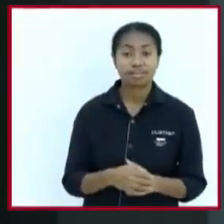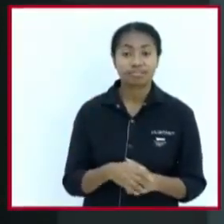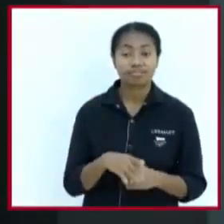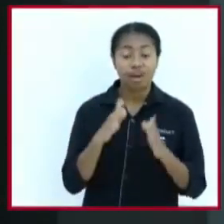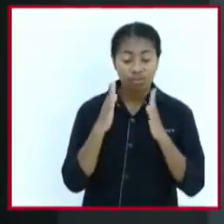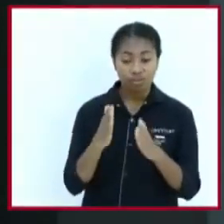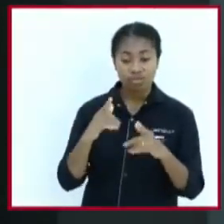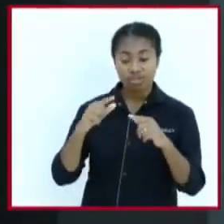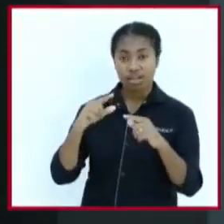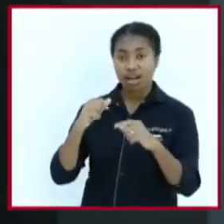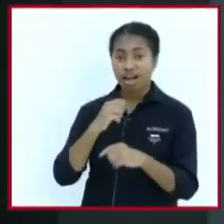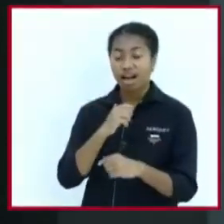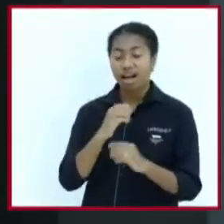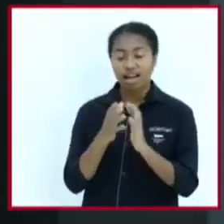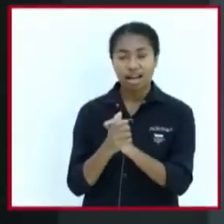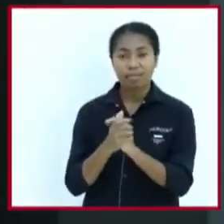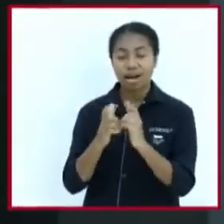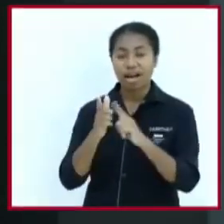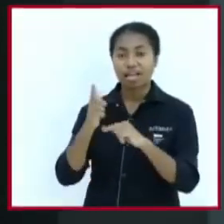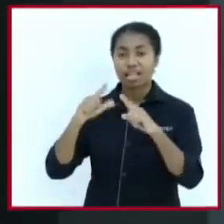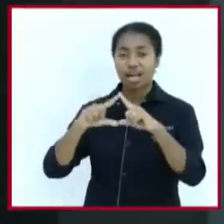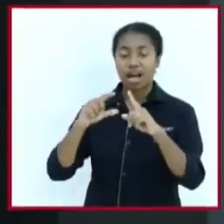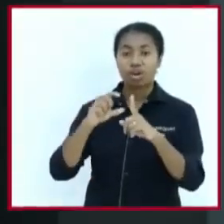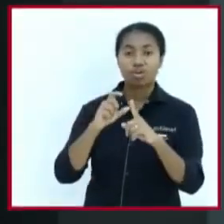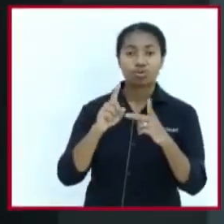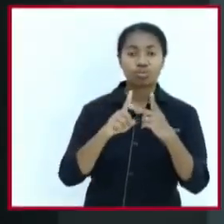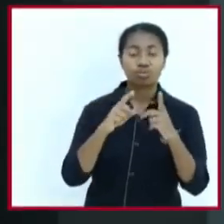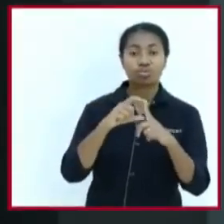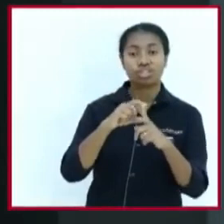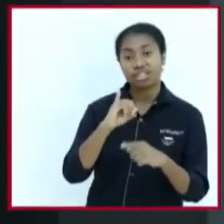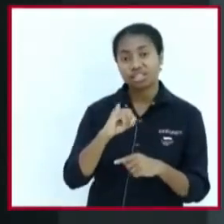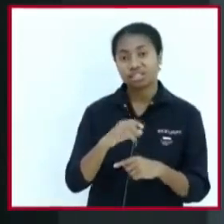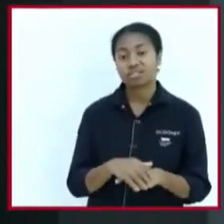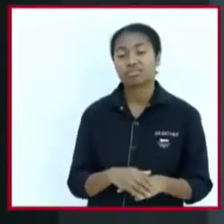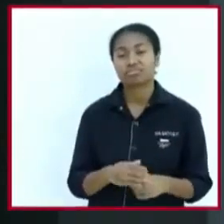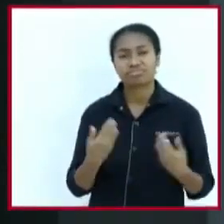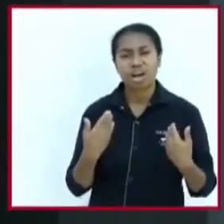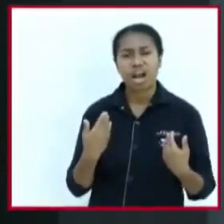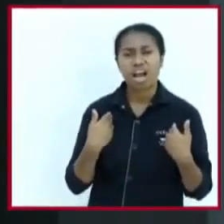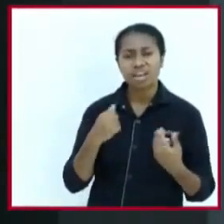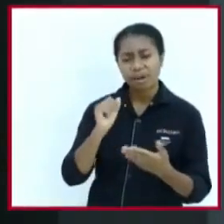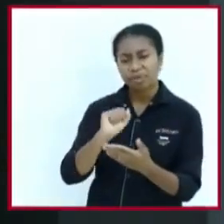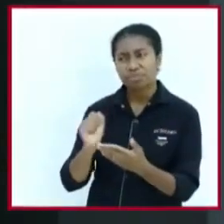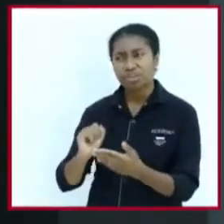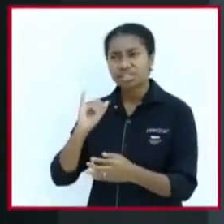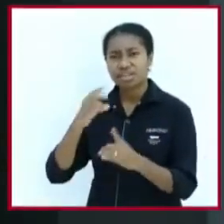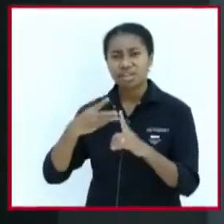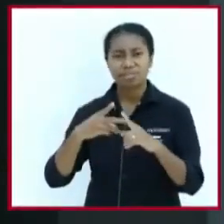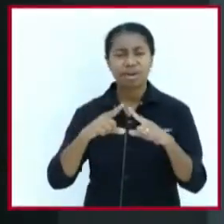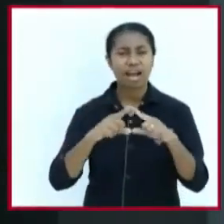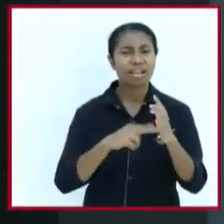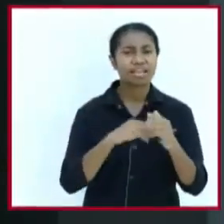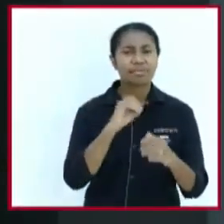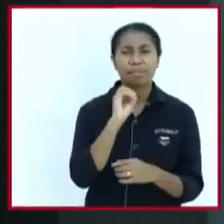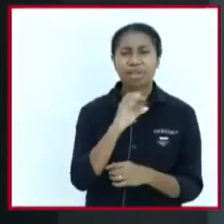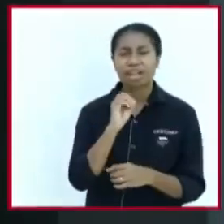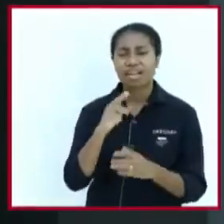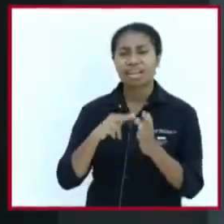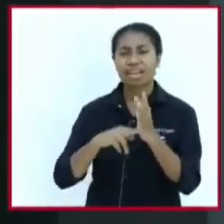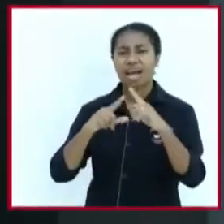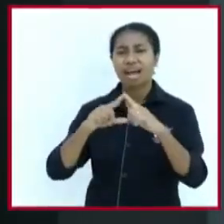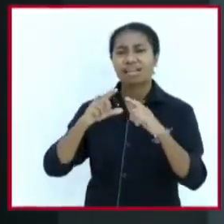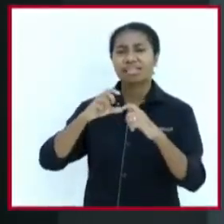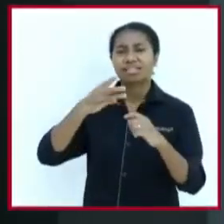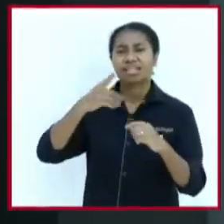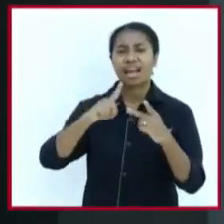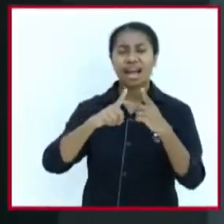Yahudi maka penulis surat Ibrani punya dua nasihat Hai dahsyat itu